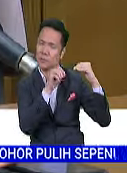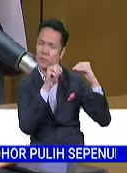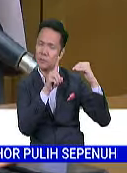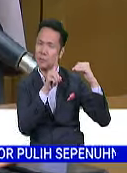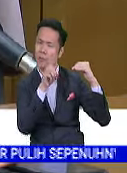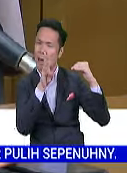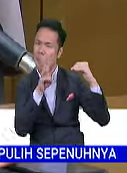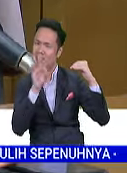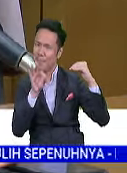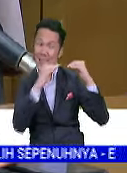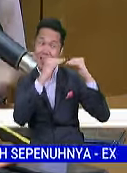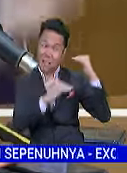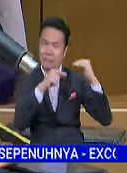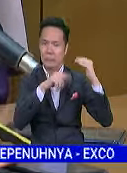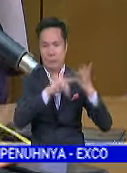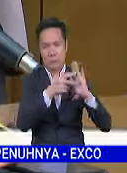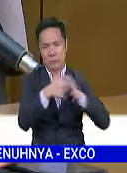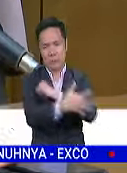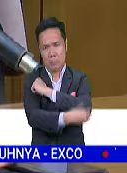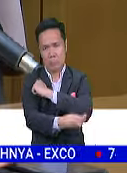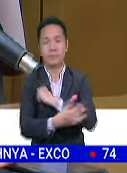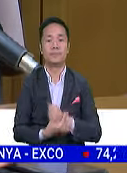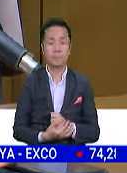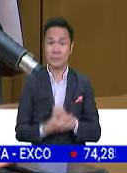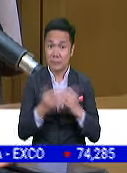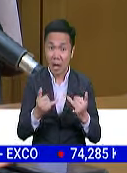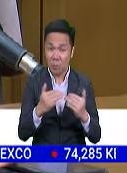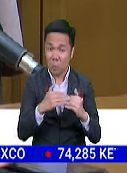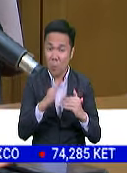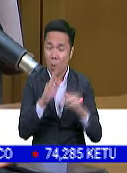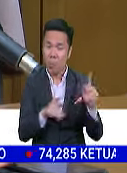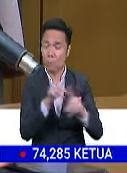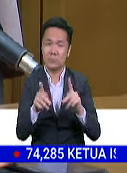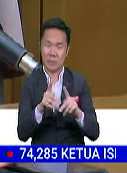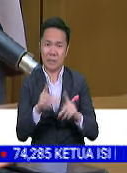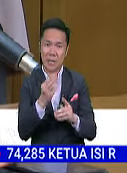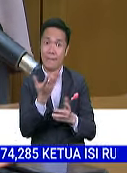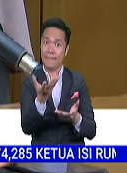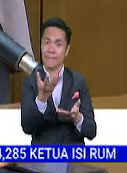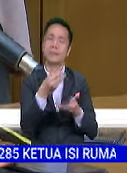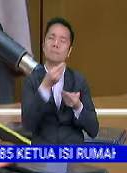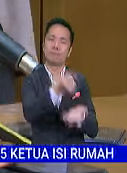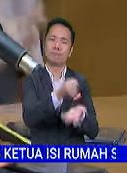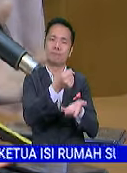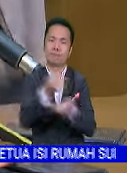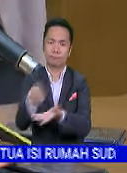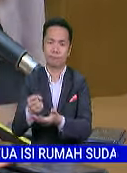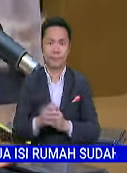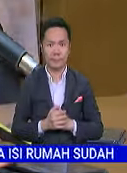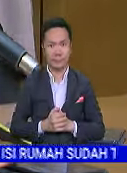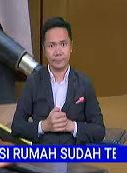jadi sudah tentu akan menyebabkan Lebih ramai penerima bantuan yang akan mendapat bantuan dan